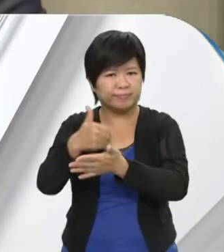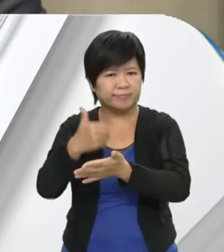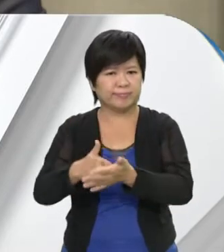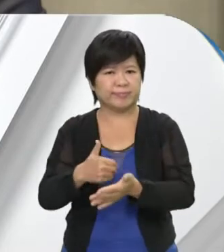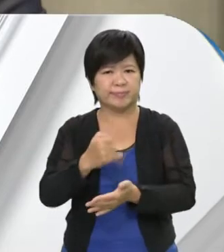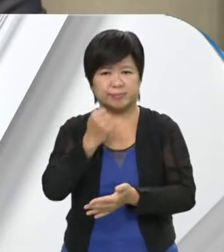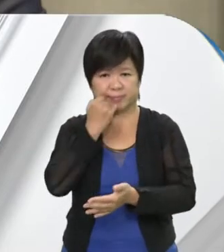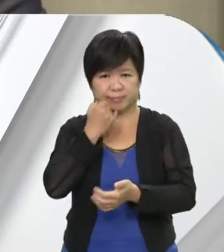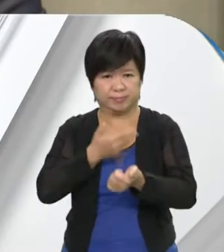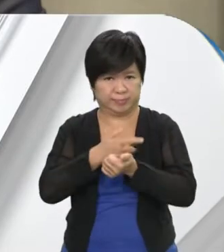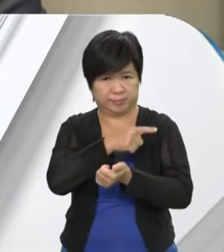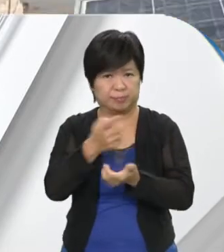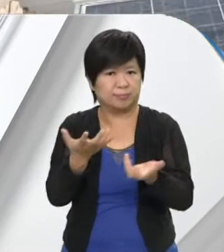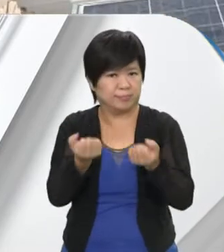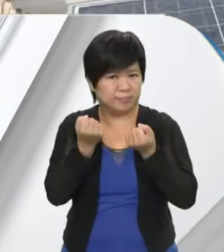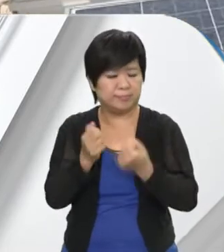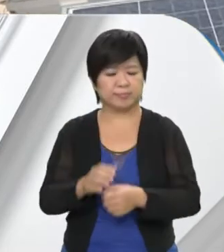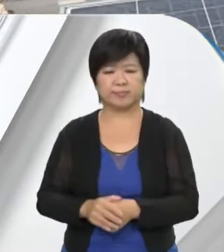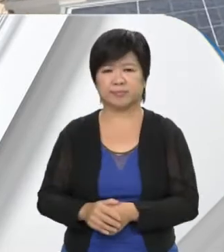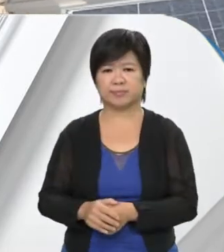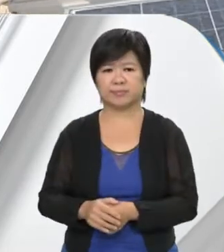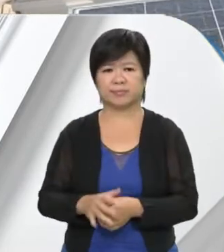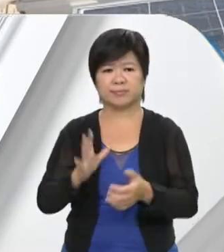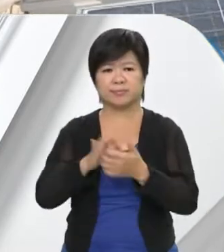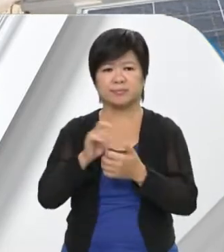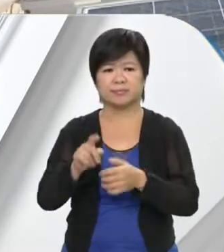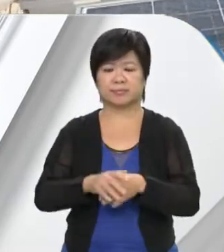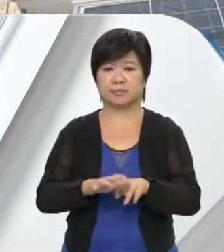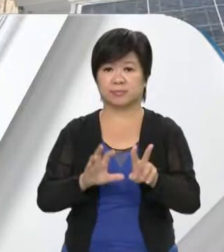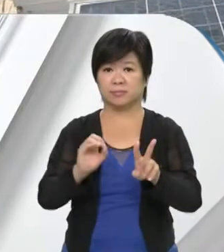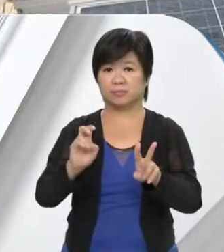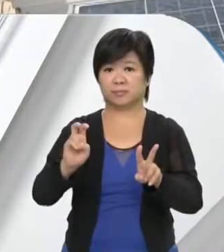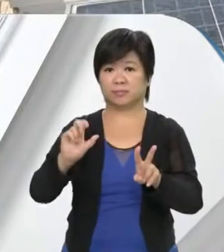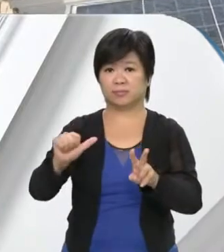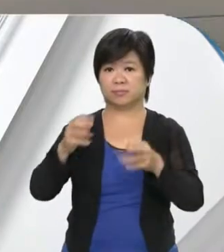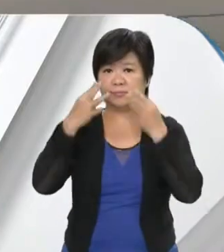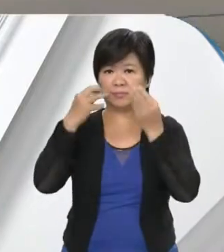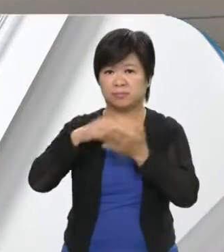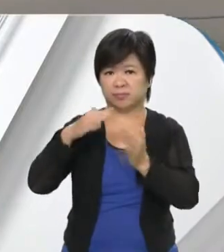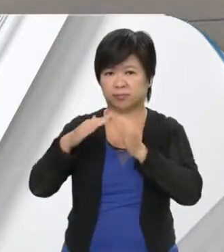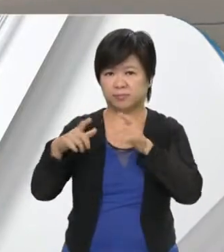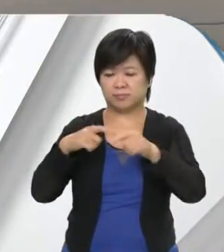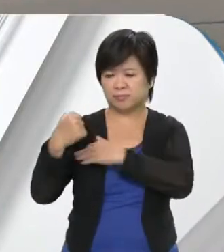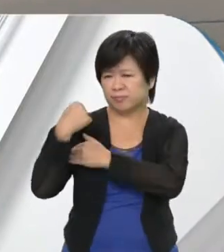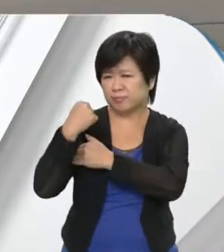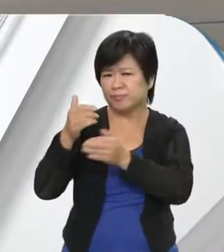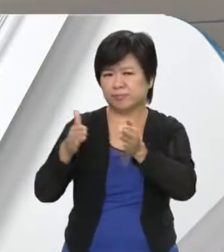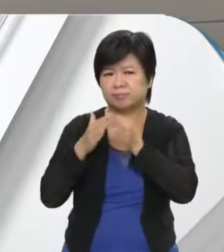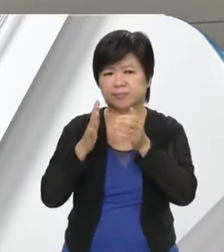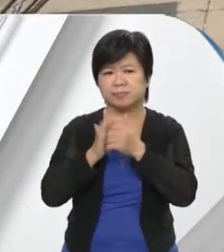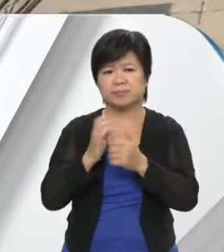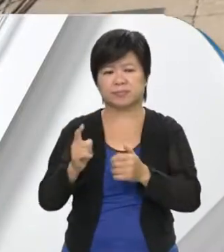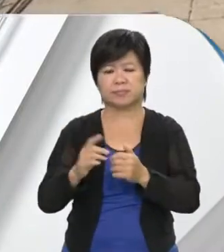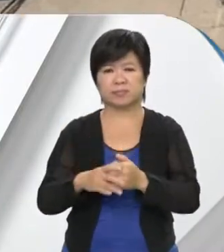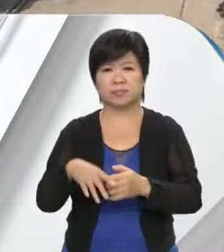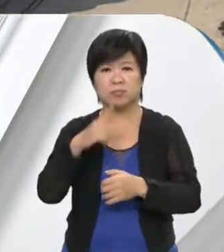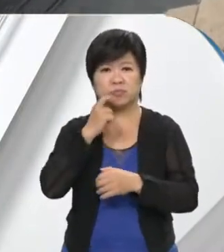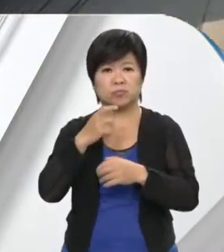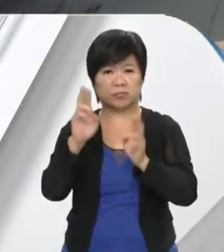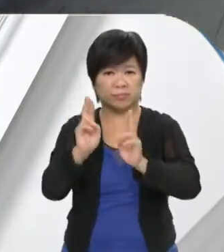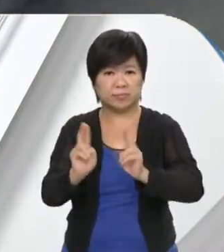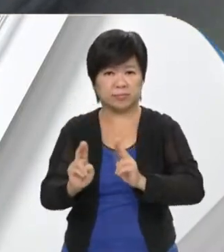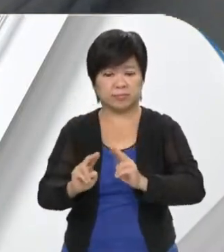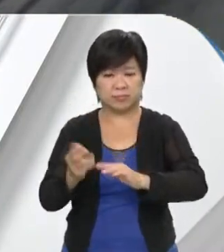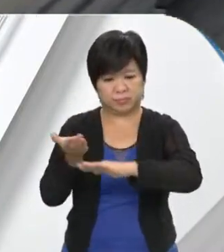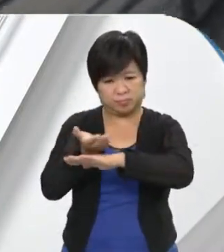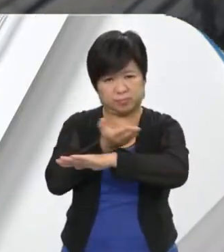到可以接受的这个程度。 为了做到2025年废气减碳，赖清德讲会配合绿能发展全面参加政策，